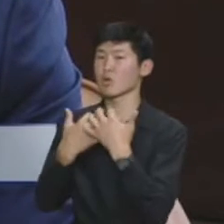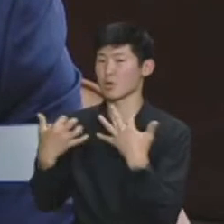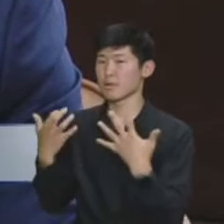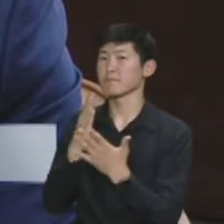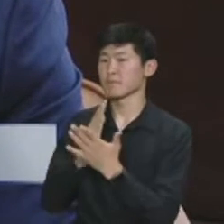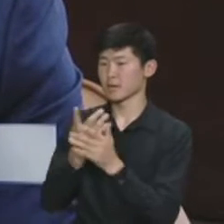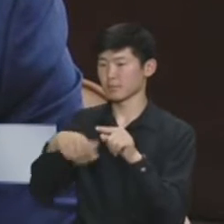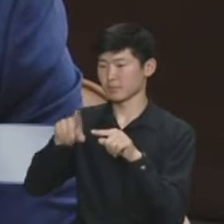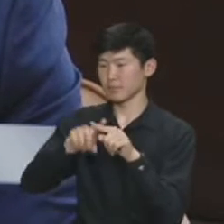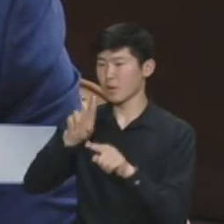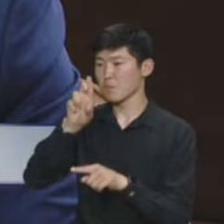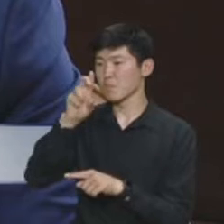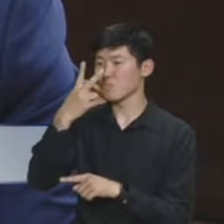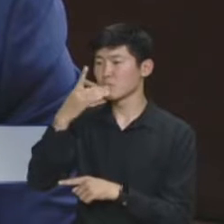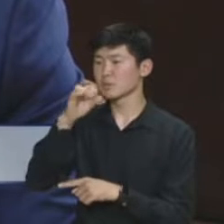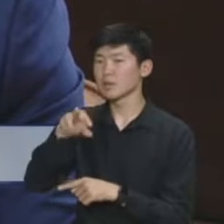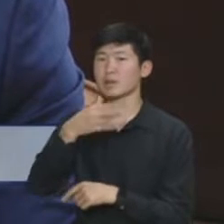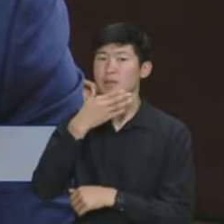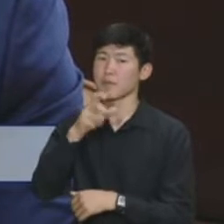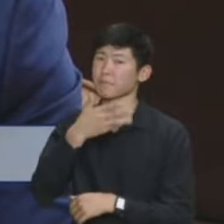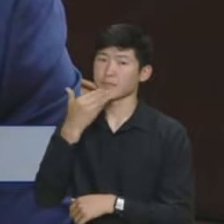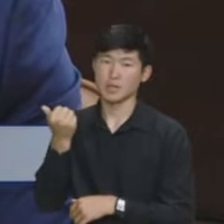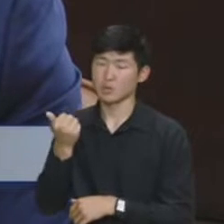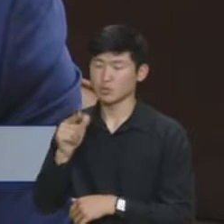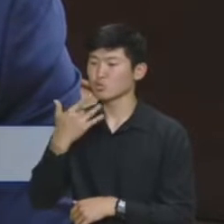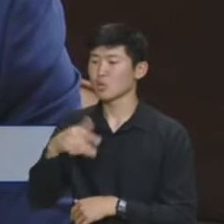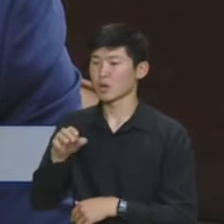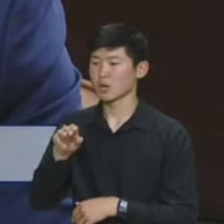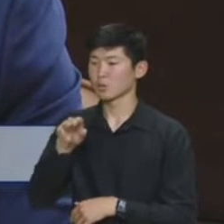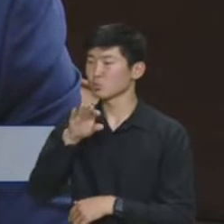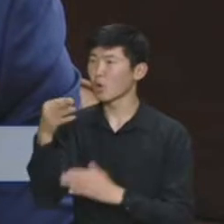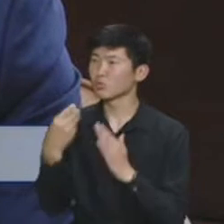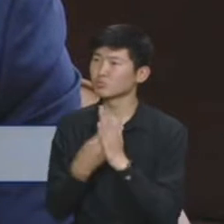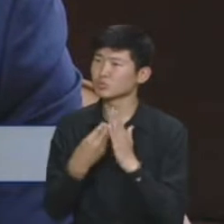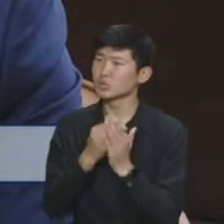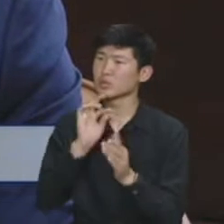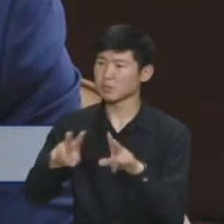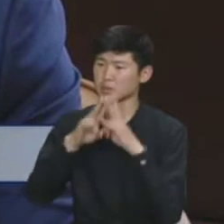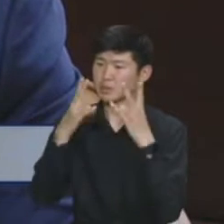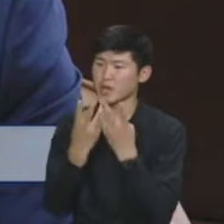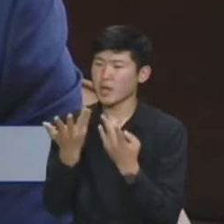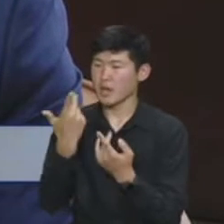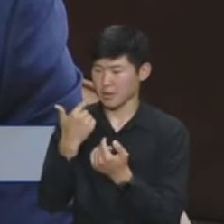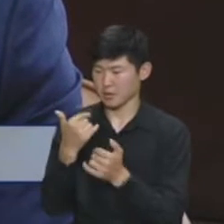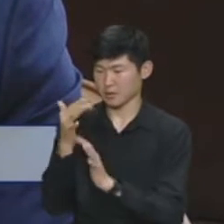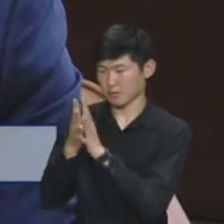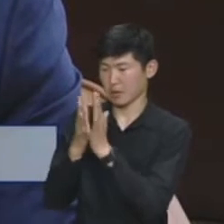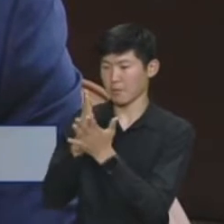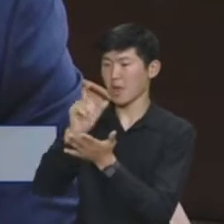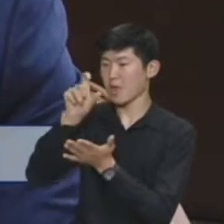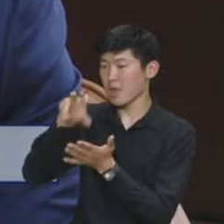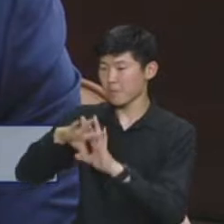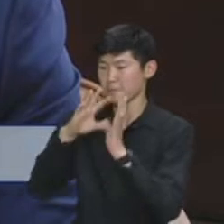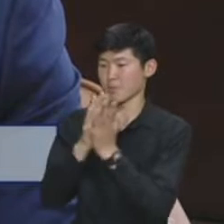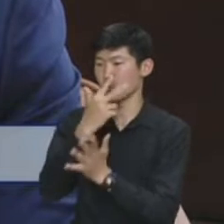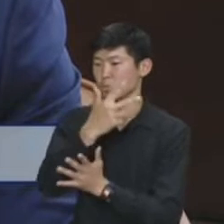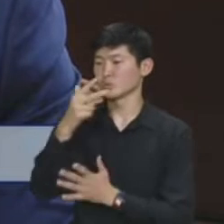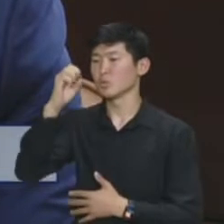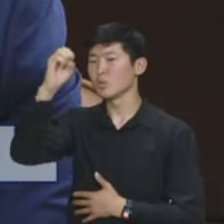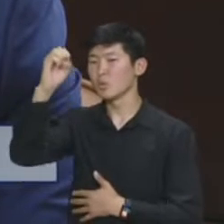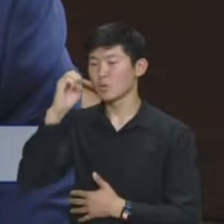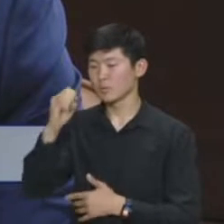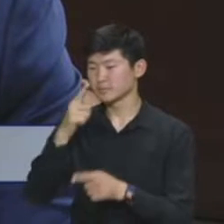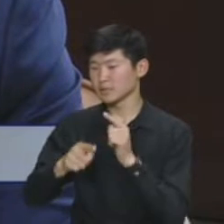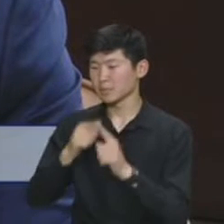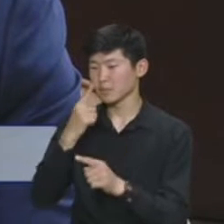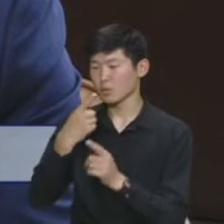байна. Дээрээс нь юм одоо бүртгэлгүй юм уу тань. За зүгээр л одоо тоод урдж ярих бол нийт одоо зах зээл дээр байгаа юмүүдийн 33%